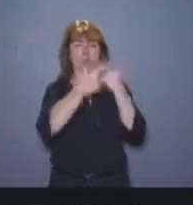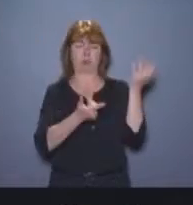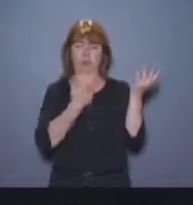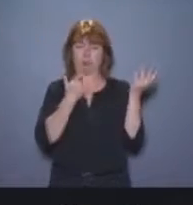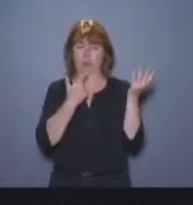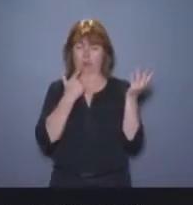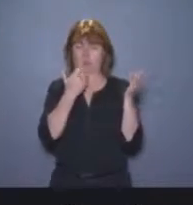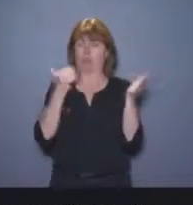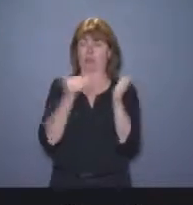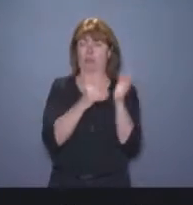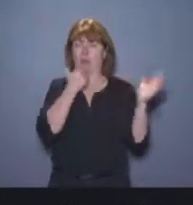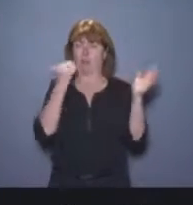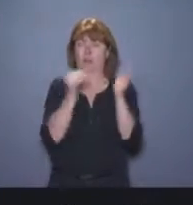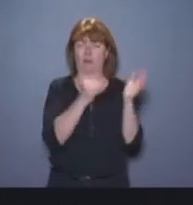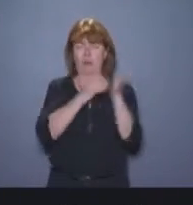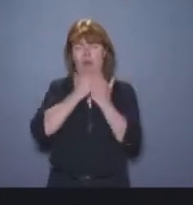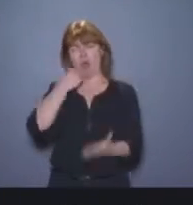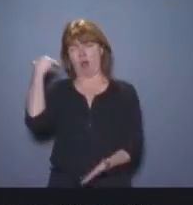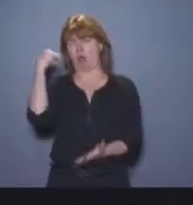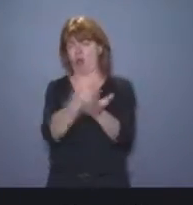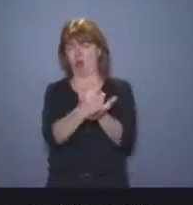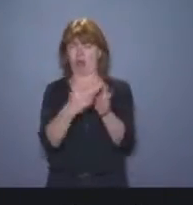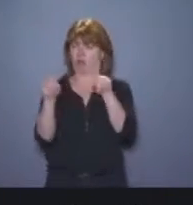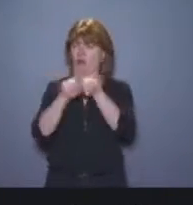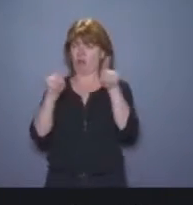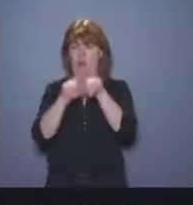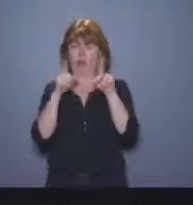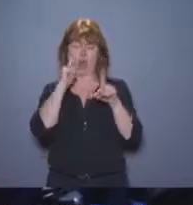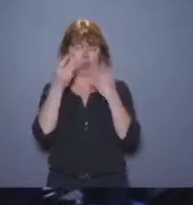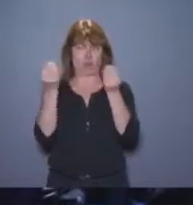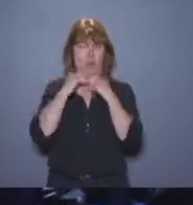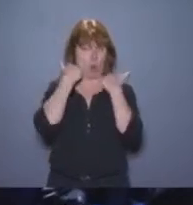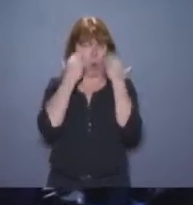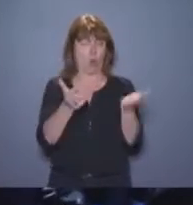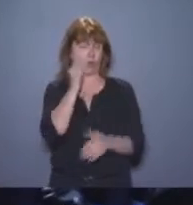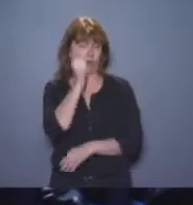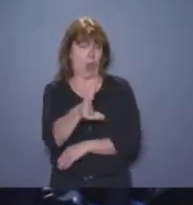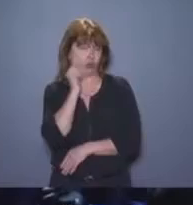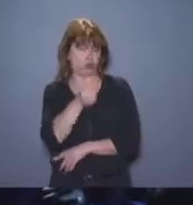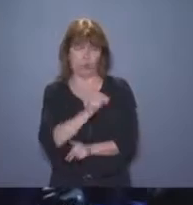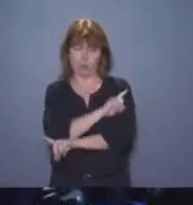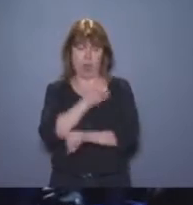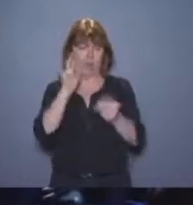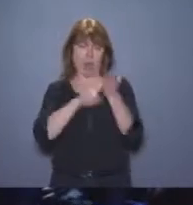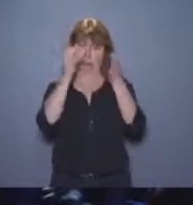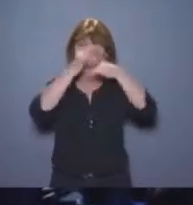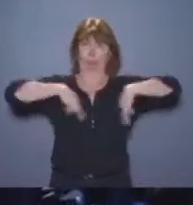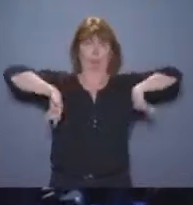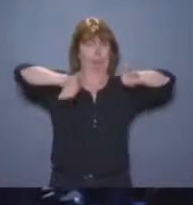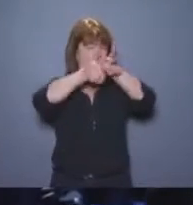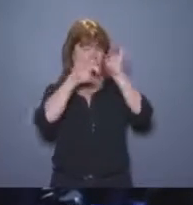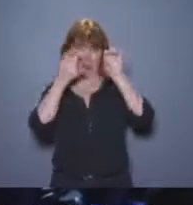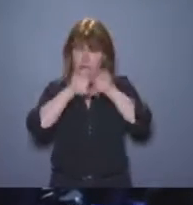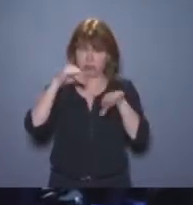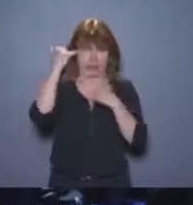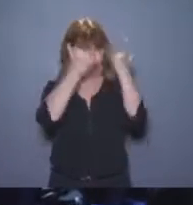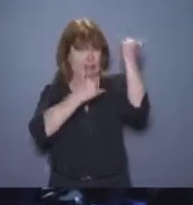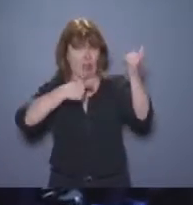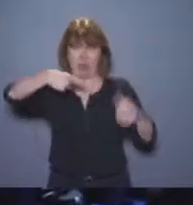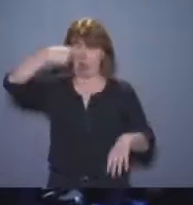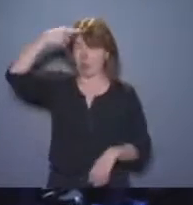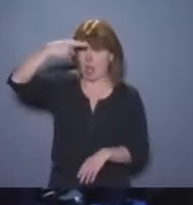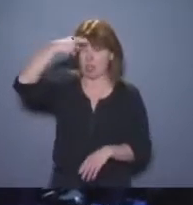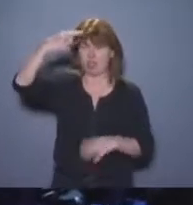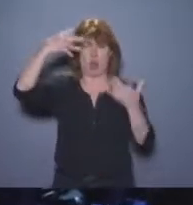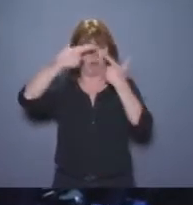invention culturelle du XXIe siècle. Nous sommes en pointe. Il y en a assez de se faire la leçon. Il y en a assez qu'on essaye de nous faire honte tous les